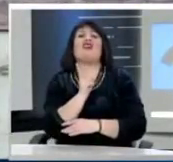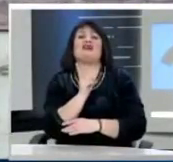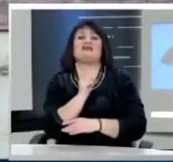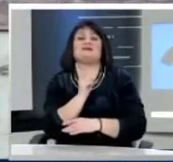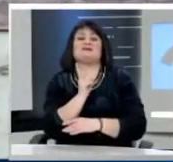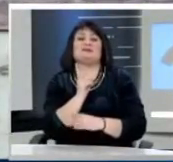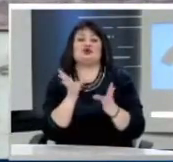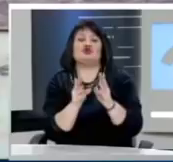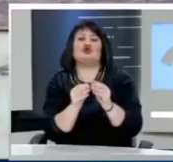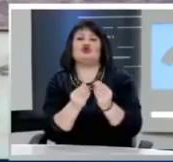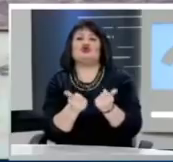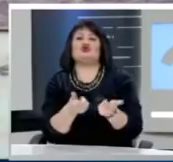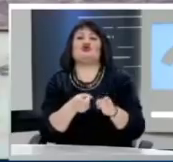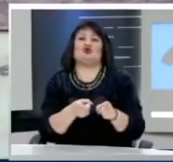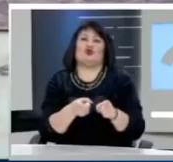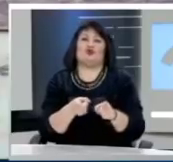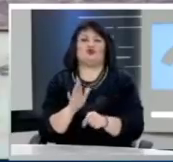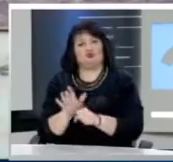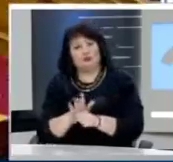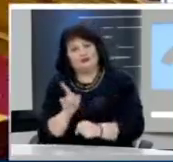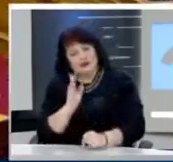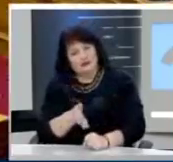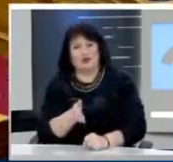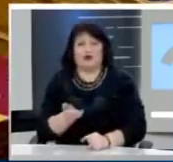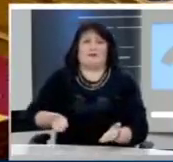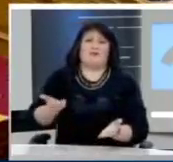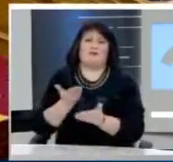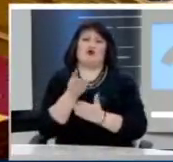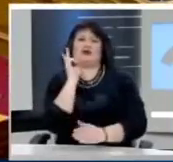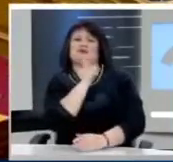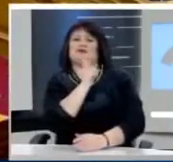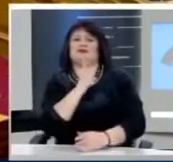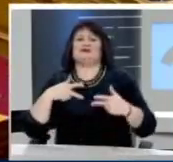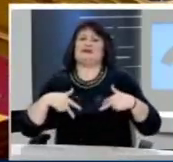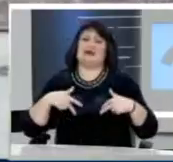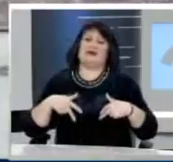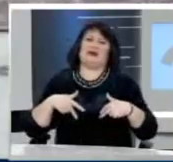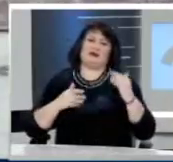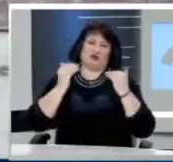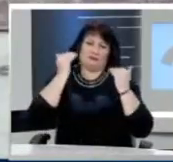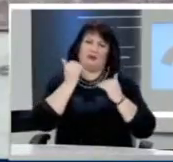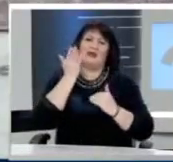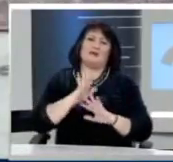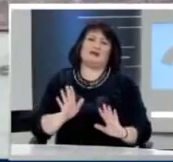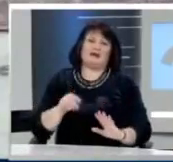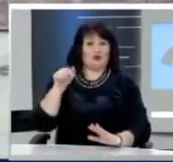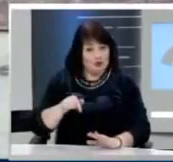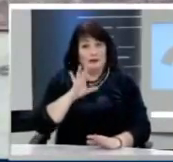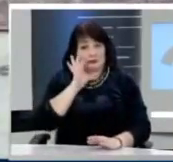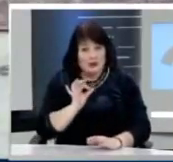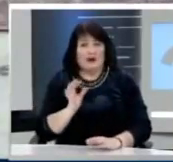αντιπολίτευση που έχει και το σχετικό αριθμό για να μπορεί να υποβάλει την πρόταση δυσπιστίας. Τότε